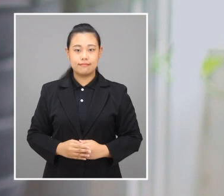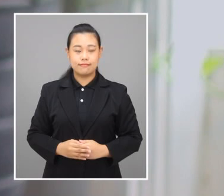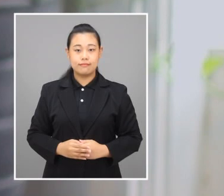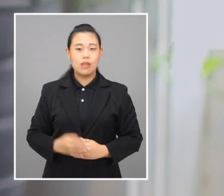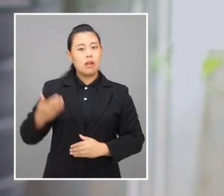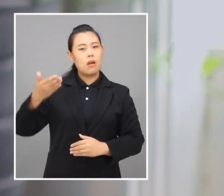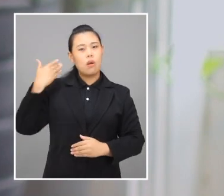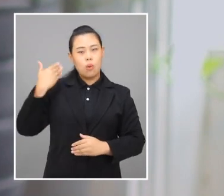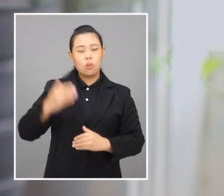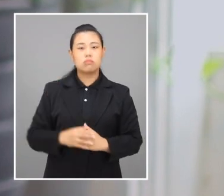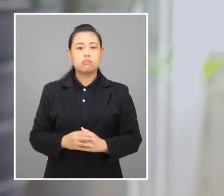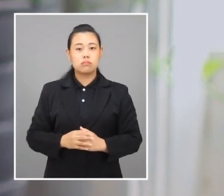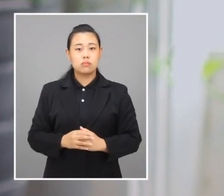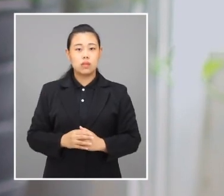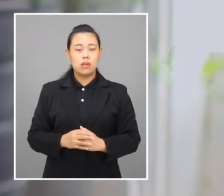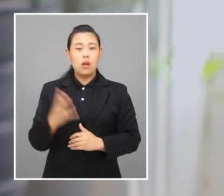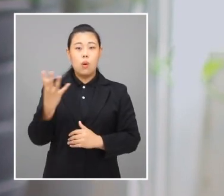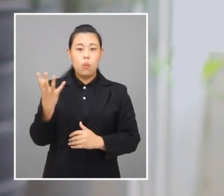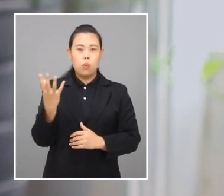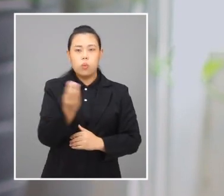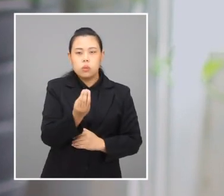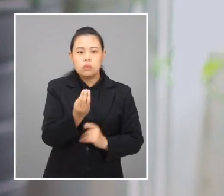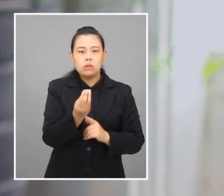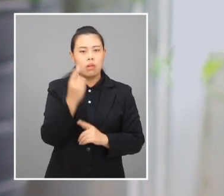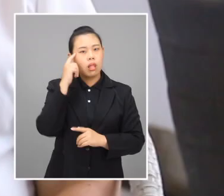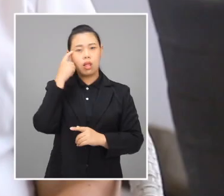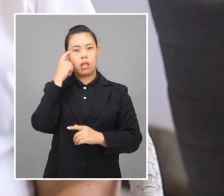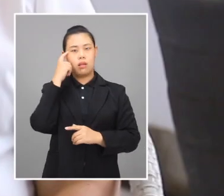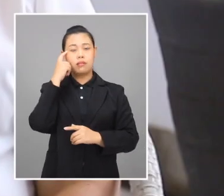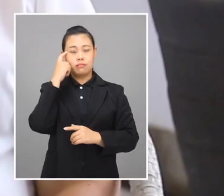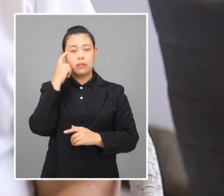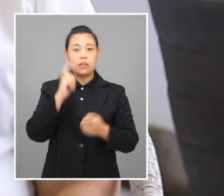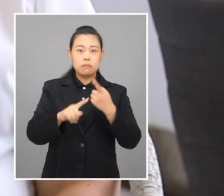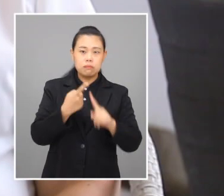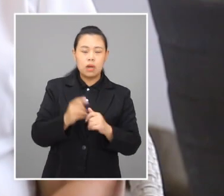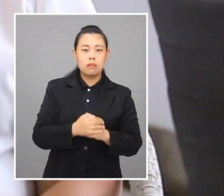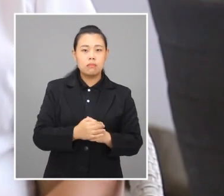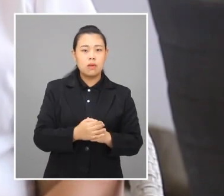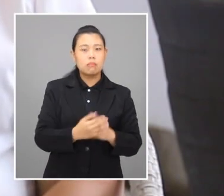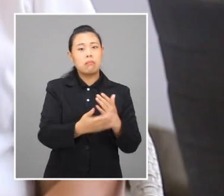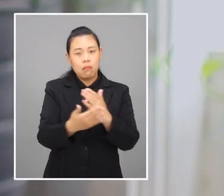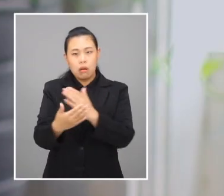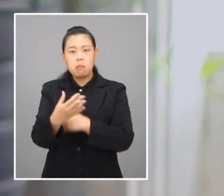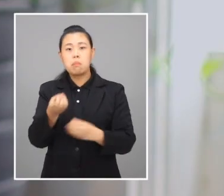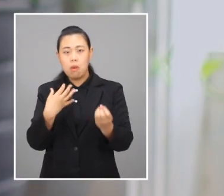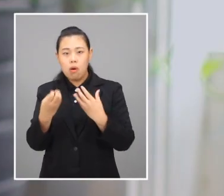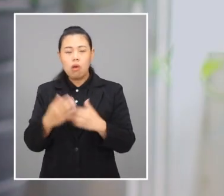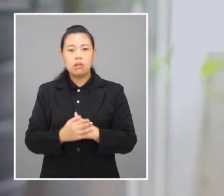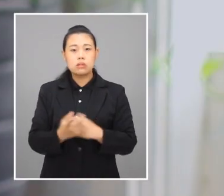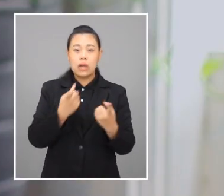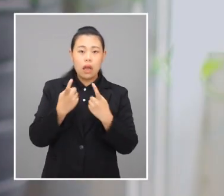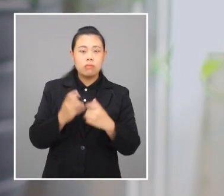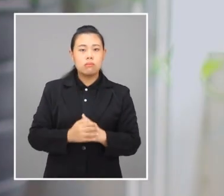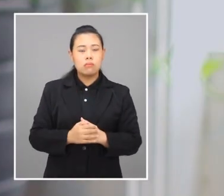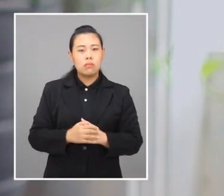ก่อนหน้านี้ก็คืออยู่ดีๆน้ำหนักลงก็ไม่ได้คิดอะไรเพื่อนร่วมงานก็เห็นว่าโอ๊ยเขาถามว่าฝ